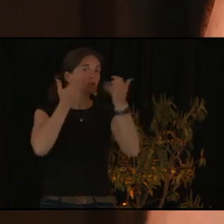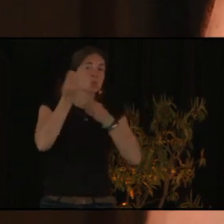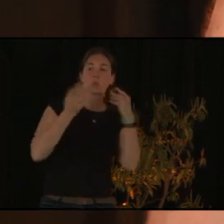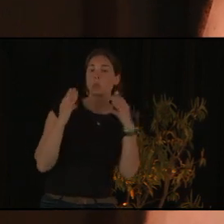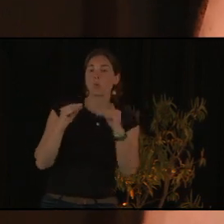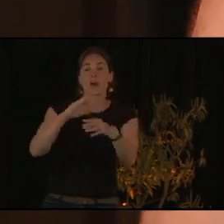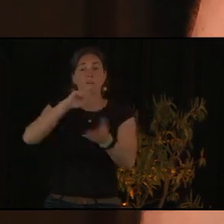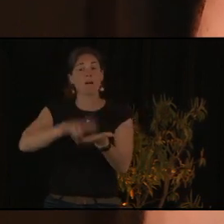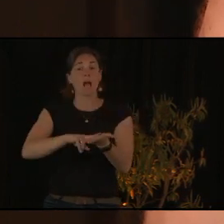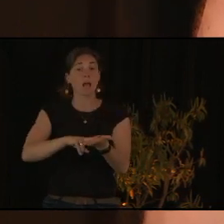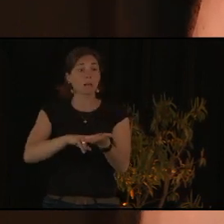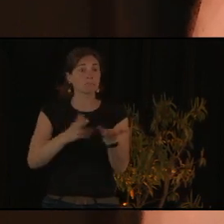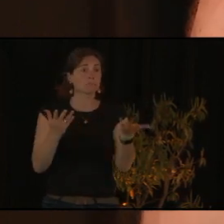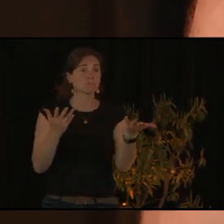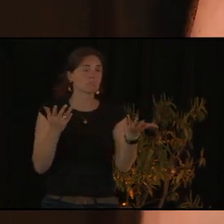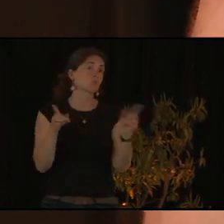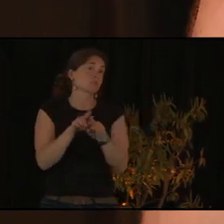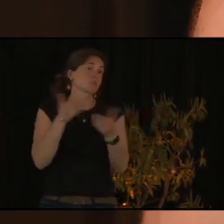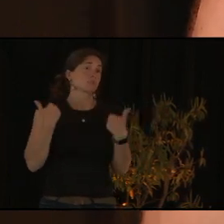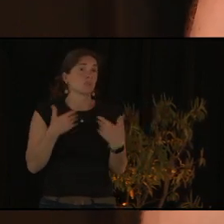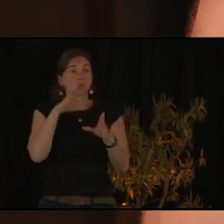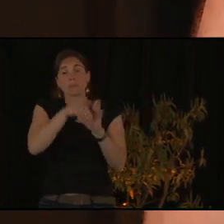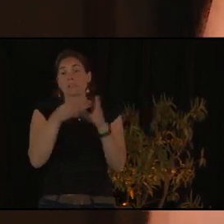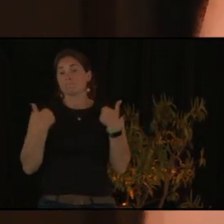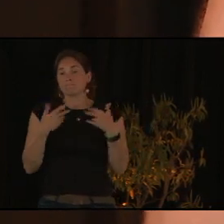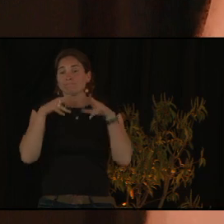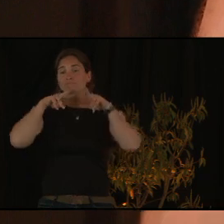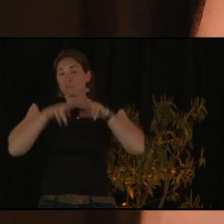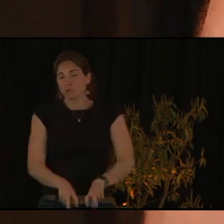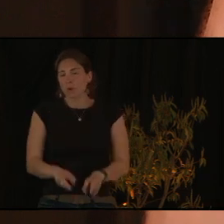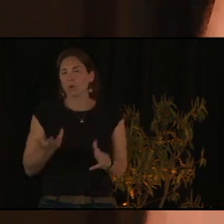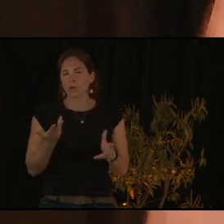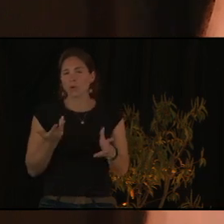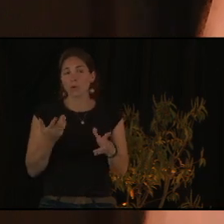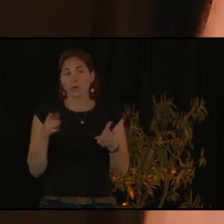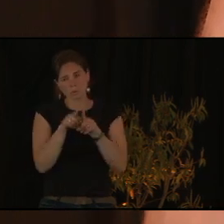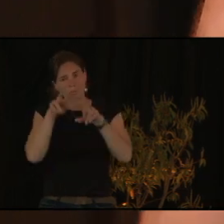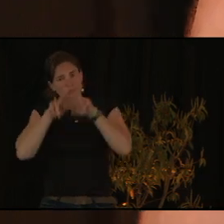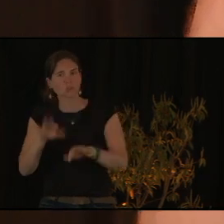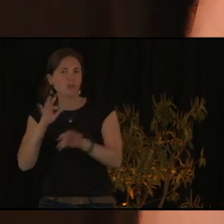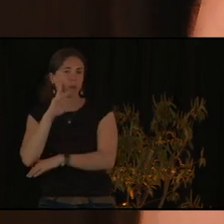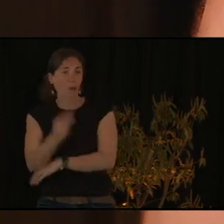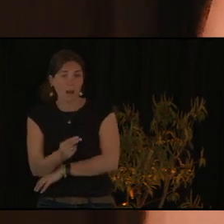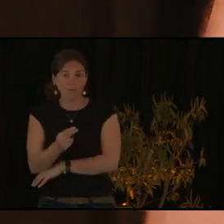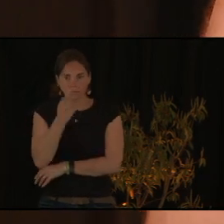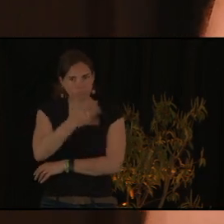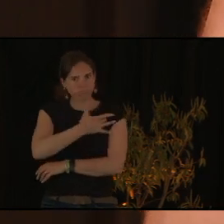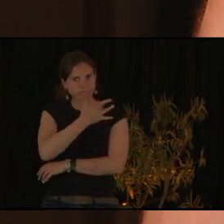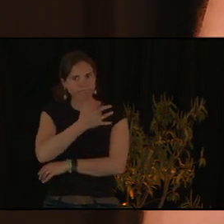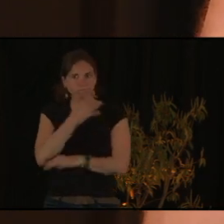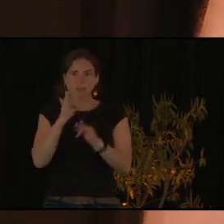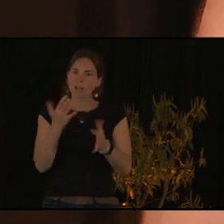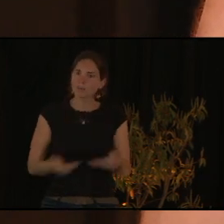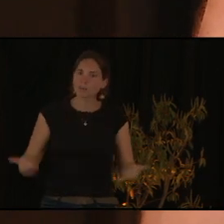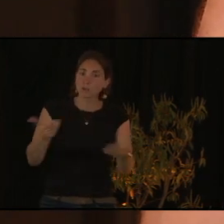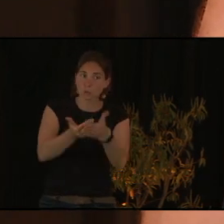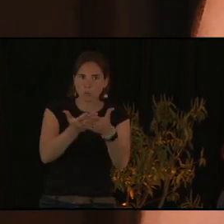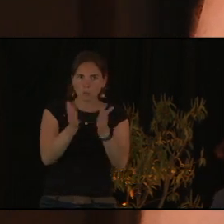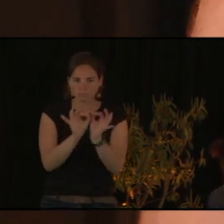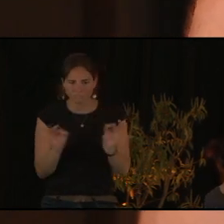concrète, aussi en tant que chercheur, on va dire, et en partie en anthropologie, je trouve ça toujours intéressant d'aller se confronter à des